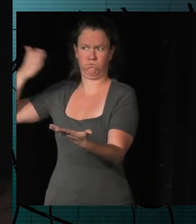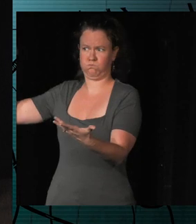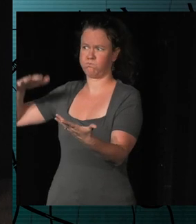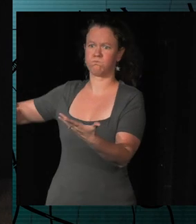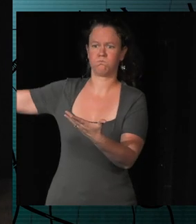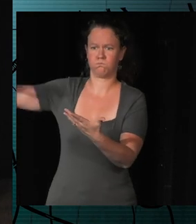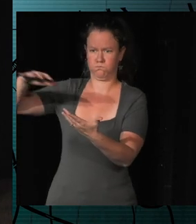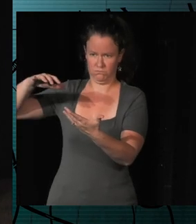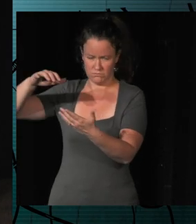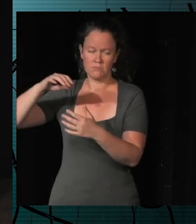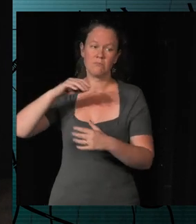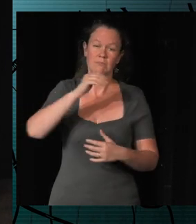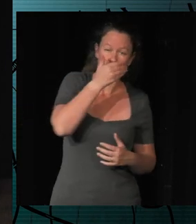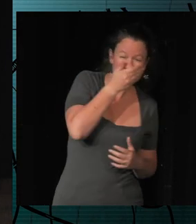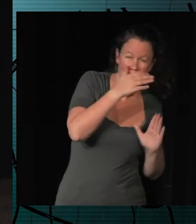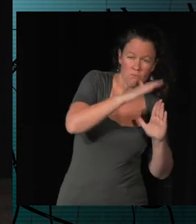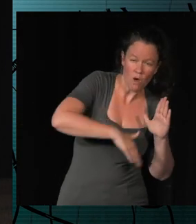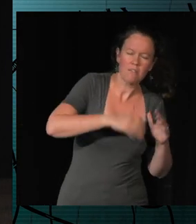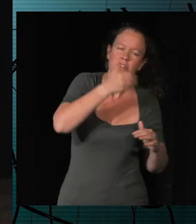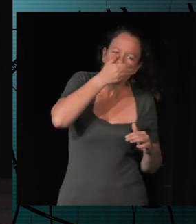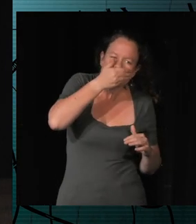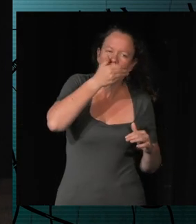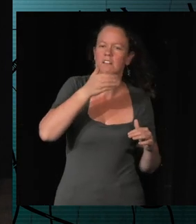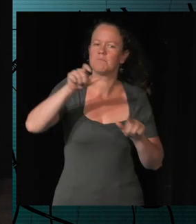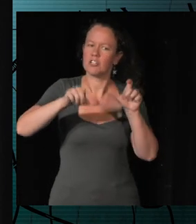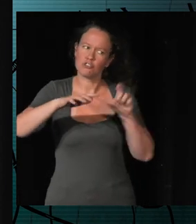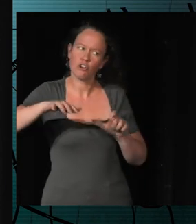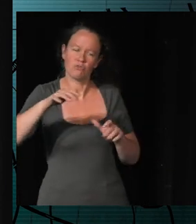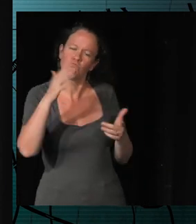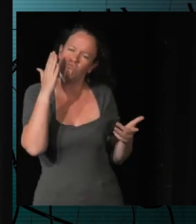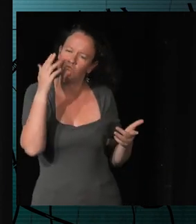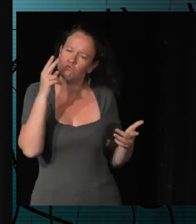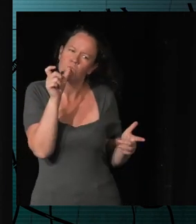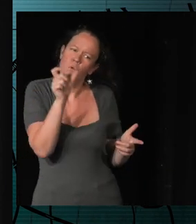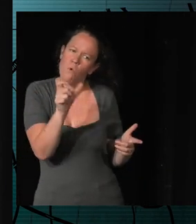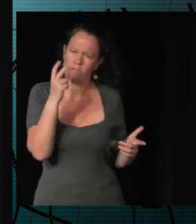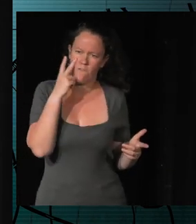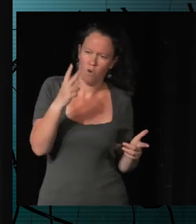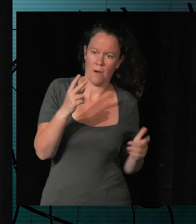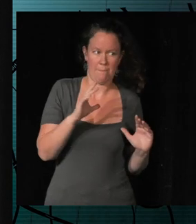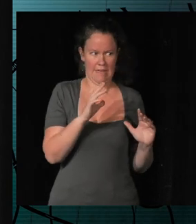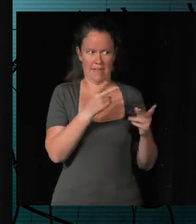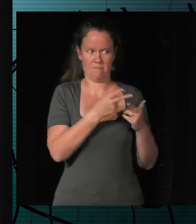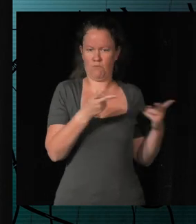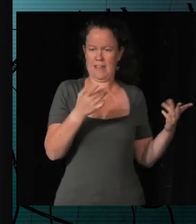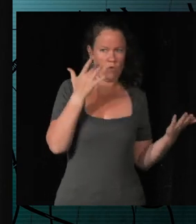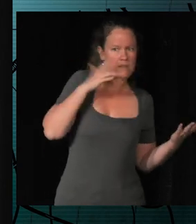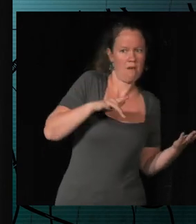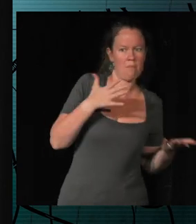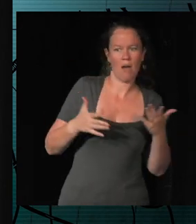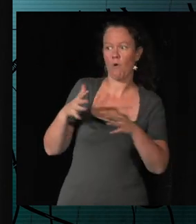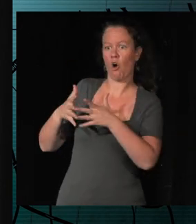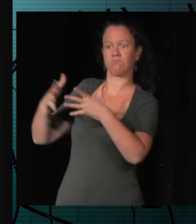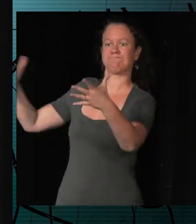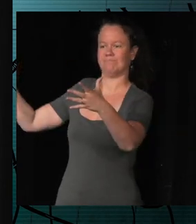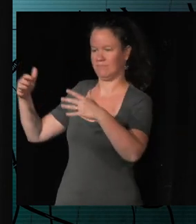connue les gens connaissent quand on dit le mot Silent Hill mais elle est elle a été beaucoup moins joué et moins accessible au grand public que Resident Evil quand même B contrairement à